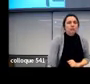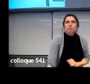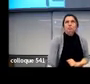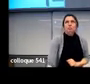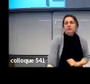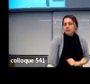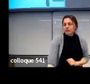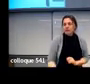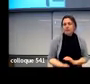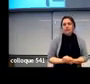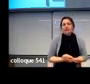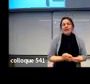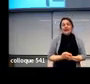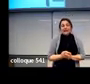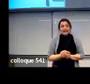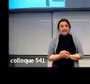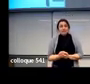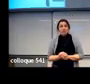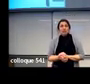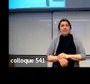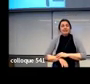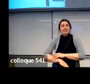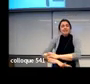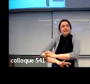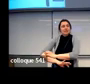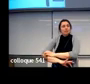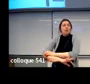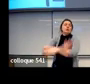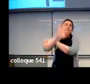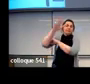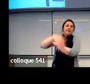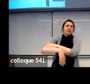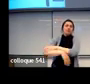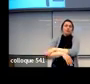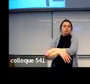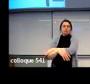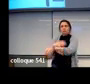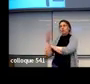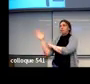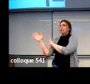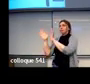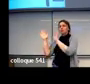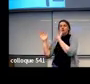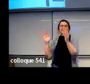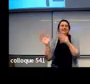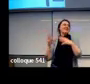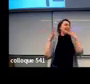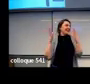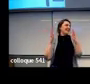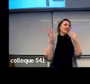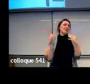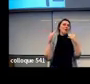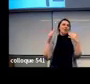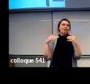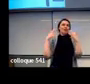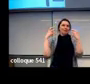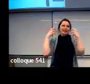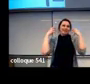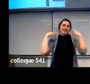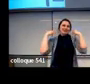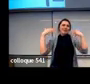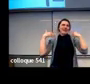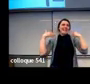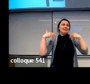Puis pour le contenu de la REL, ce que j'aimerais dire, OK, évidemment, on a une structure, on a vu, là, tu sais, avec les REL, on voit